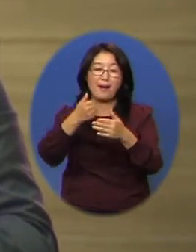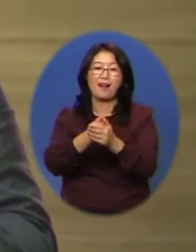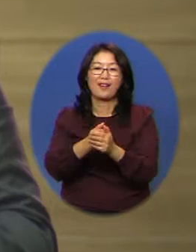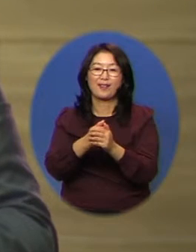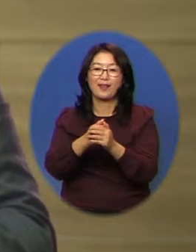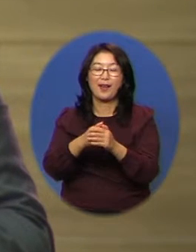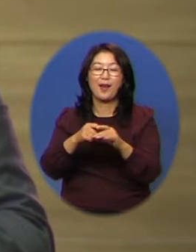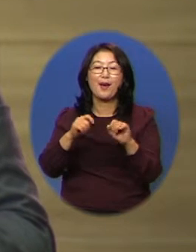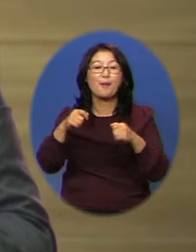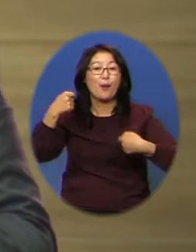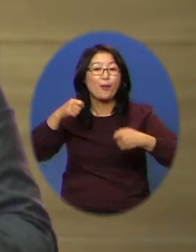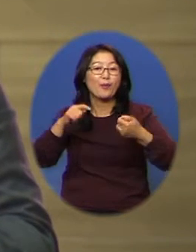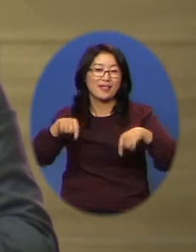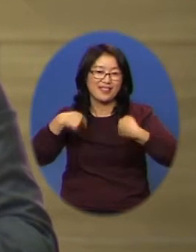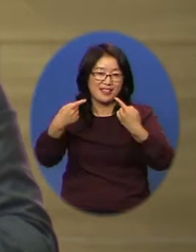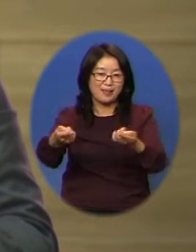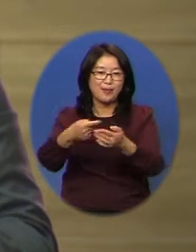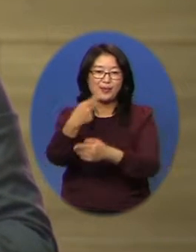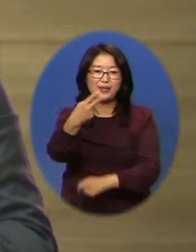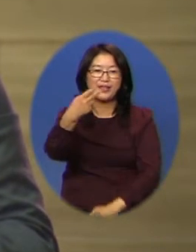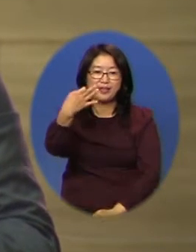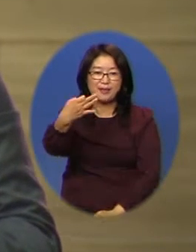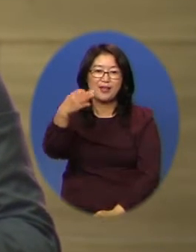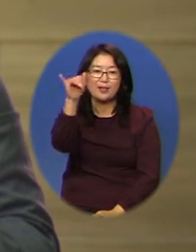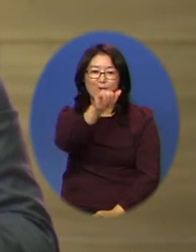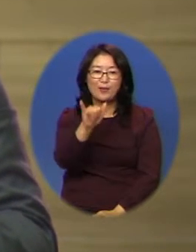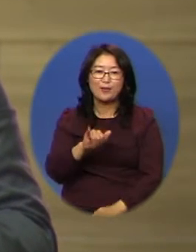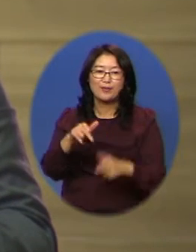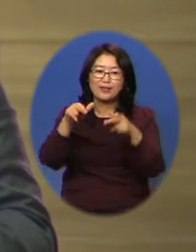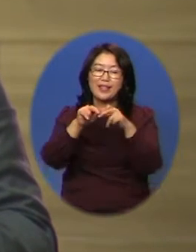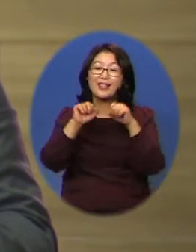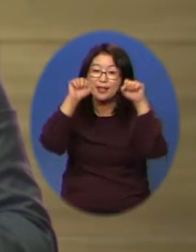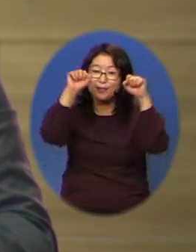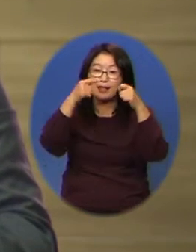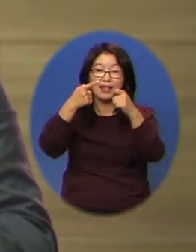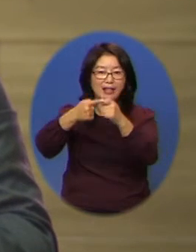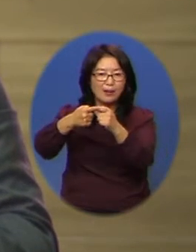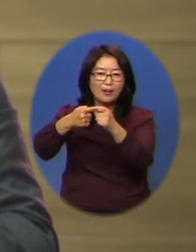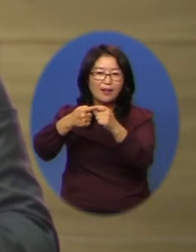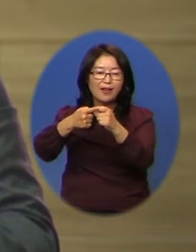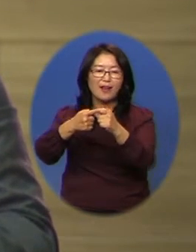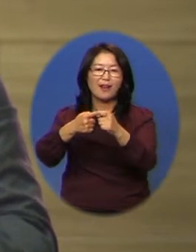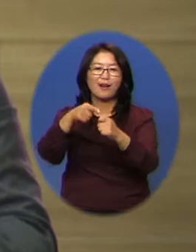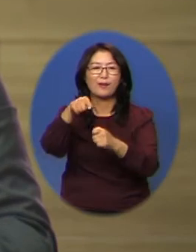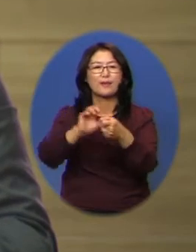2014 전국장애인체육대회 1위 등 세계 정상급 선수들과